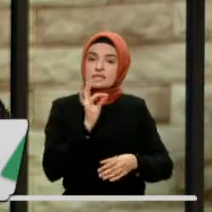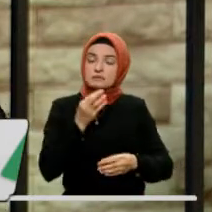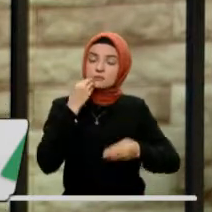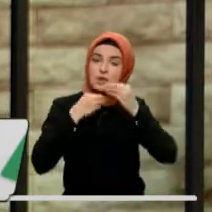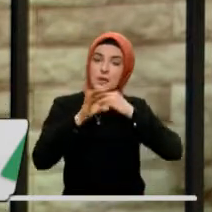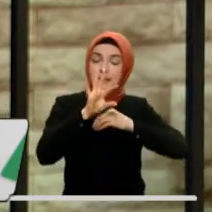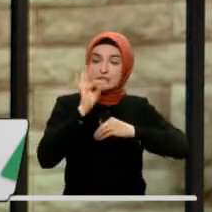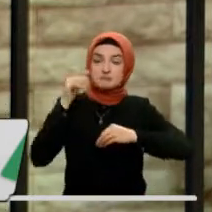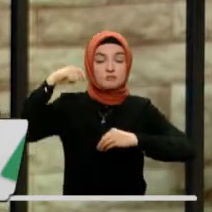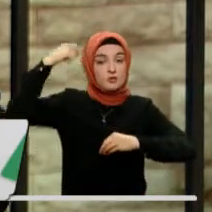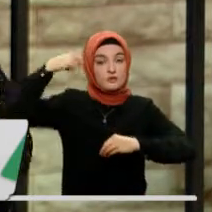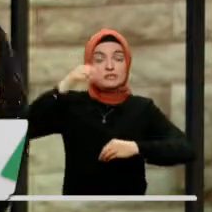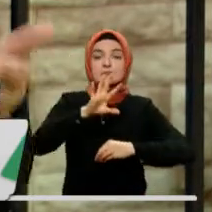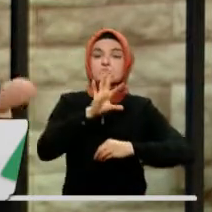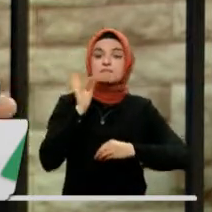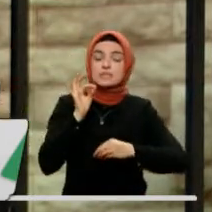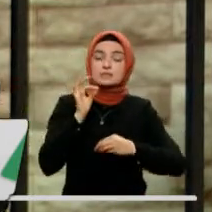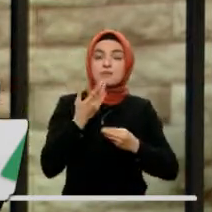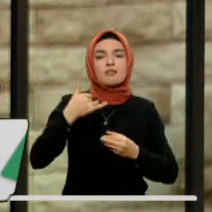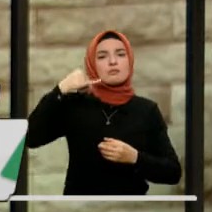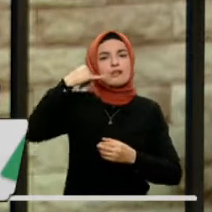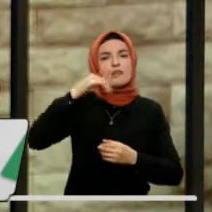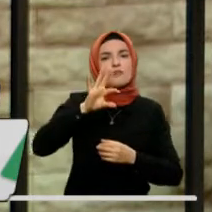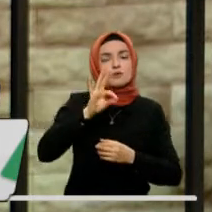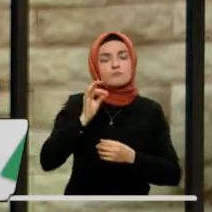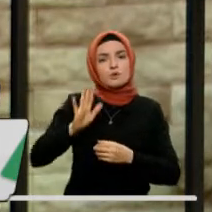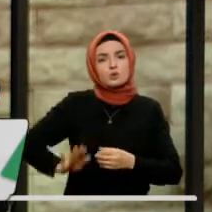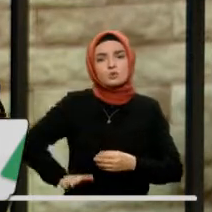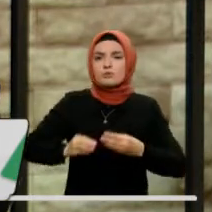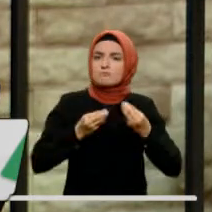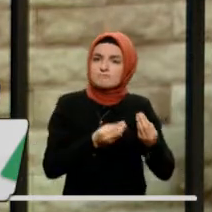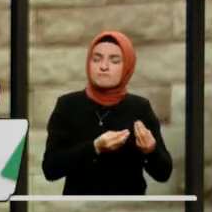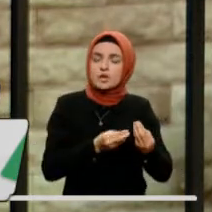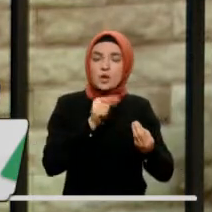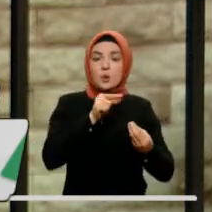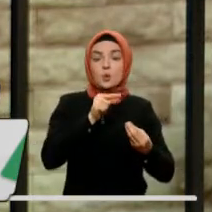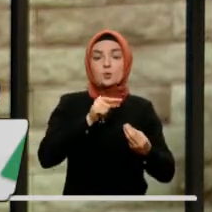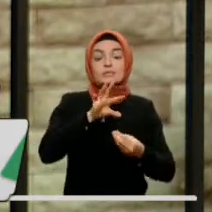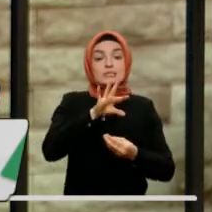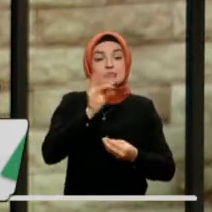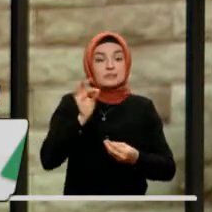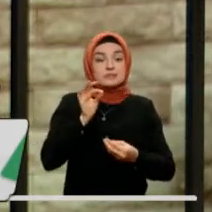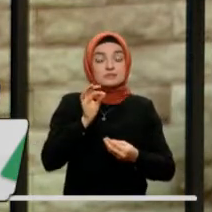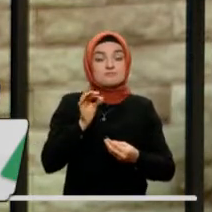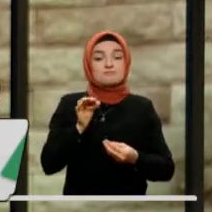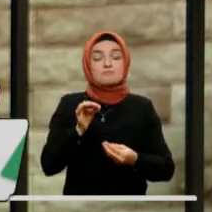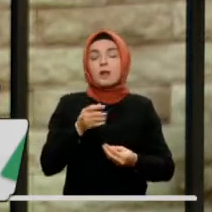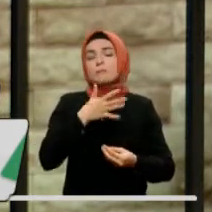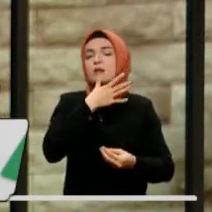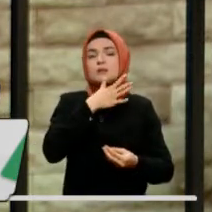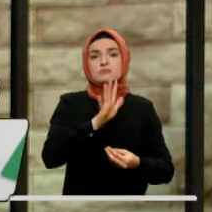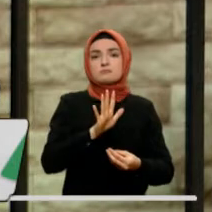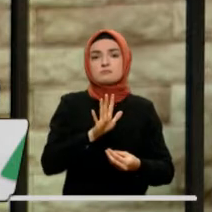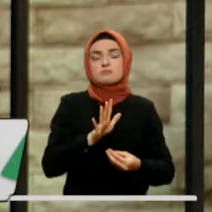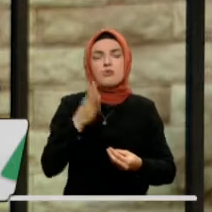seçimi, dizi, film seyretme, işte telefon seçimi çocuklara bıraktığımız için seçim yapma yeterliliği olmayan, seçtiği şeyin